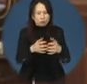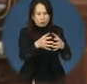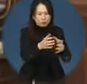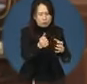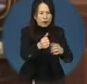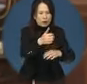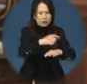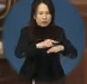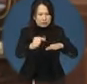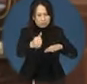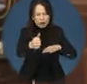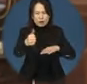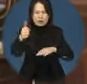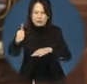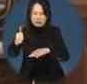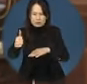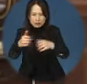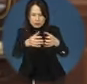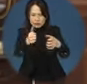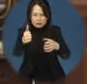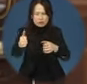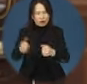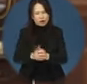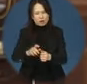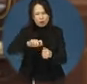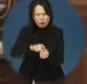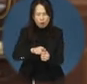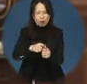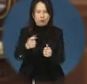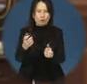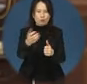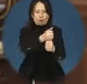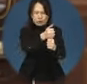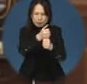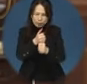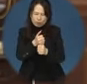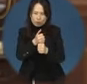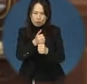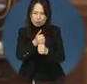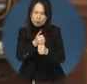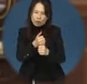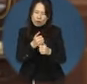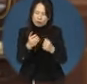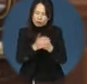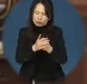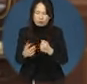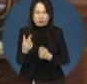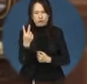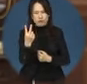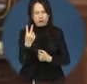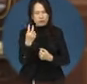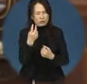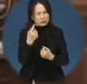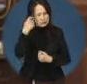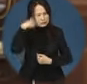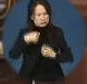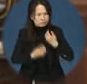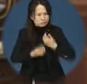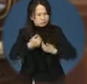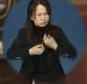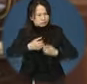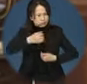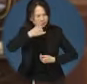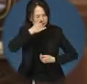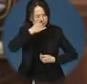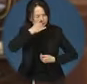의원들이 뭐 구속되고 함 처벌 받고 또 이런 것도 있고 해서 좀 뭔가 애증이 엇갈리는 것 같지 않으세요 지방 자체에